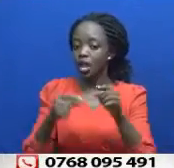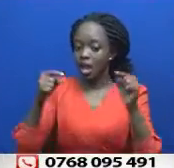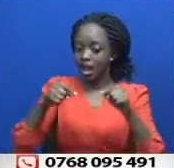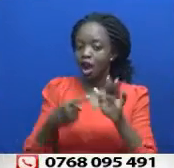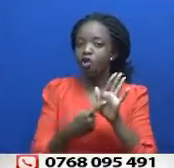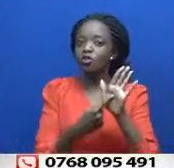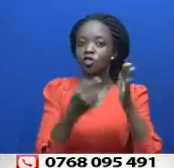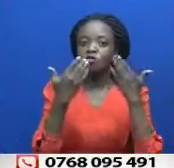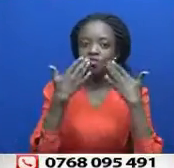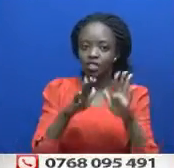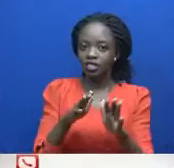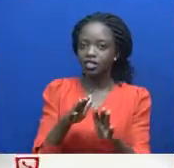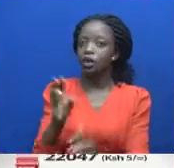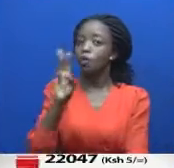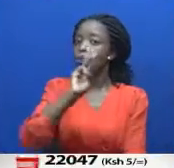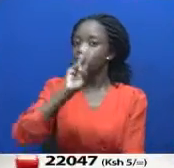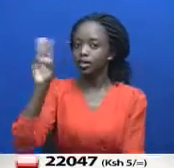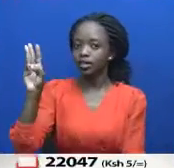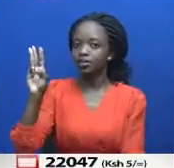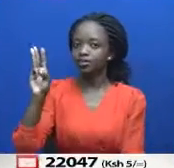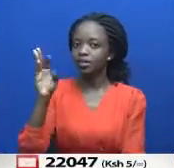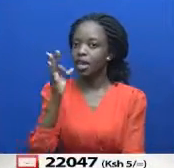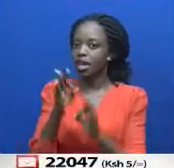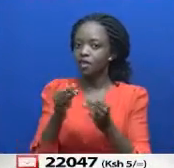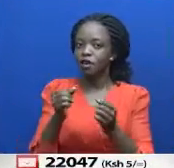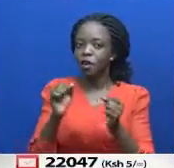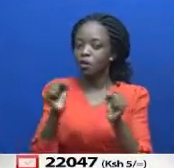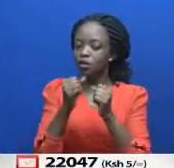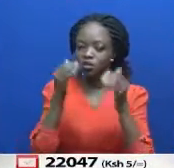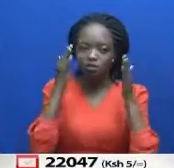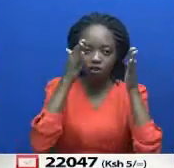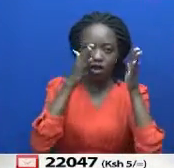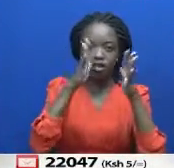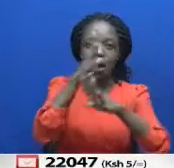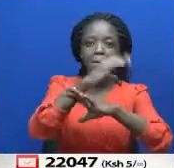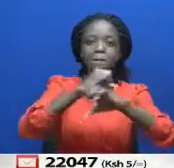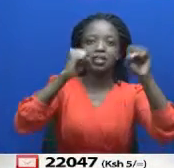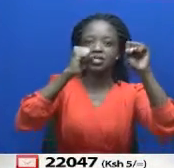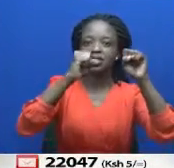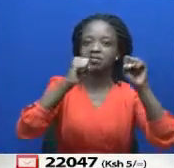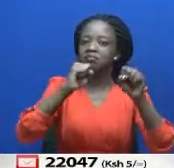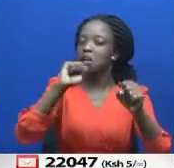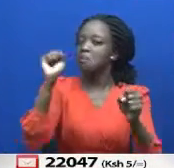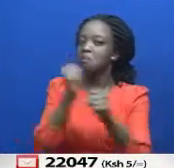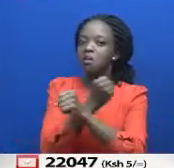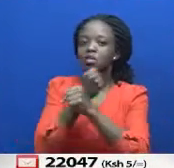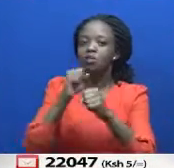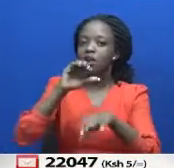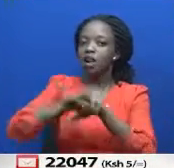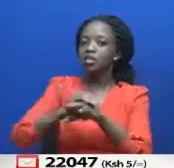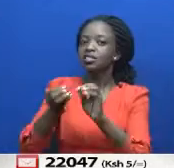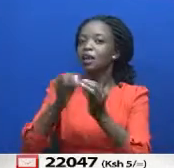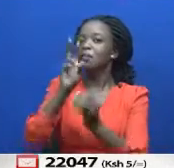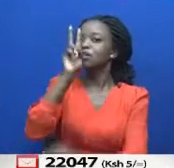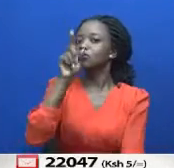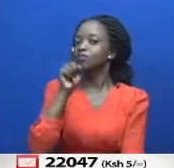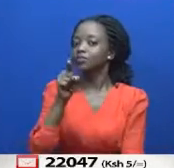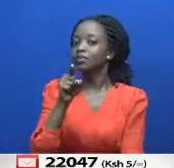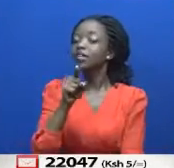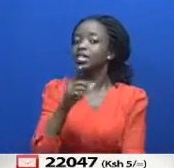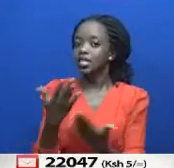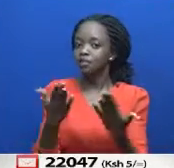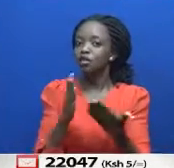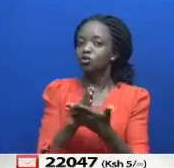imeonyesha ya kwamba Western, kama hatuwezi tukaangazia kuwa president, hatuwezi tukakosa hapa hiyo namba 2. Hiyo ndio kitu ambayo